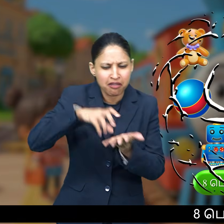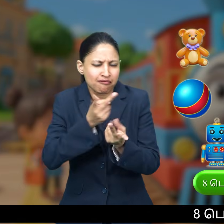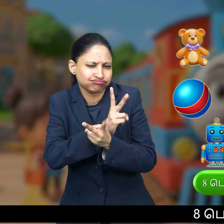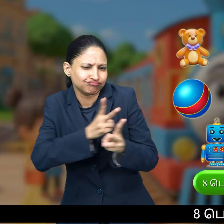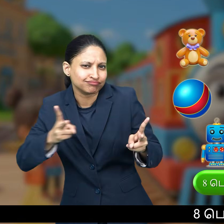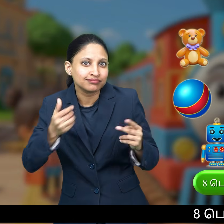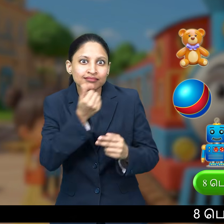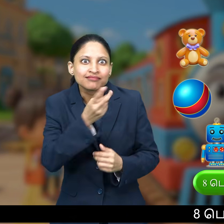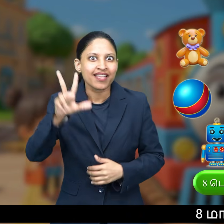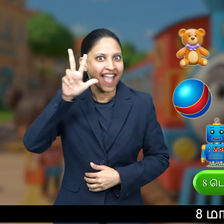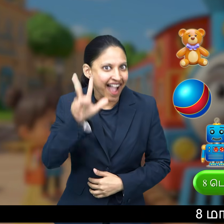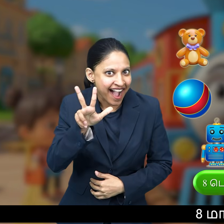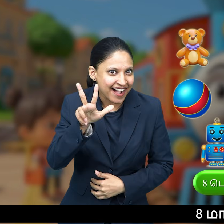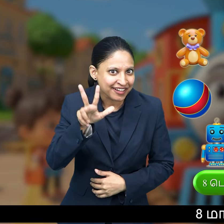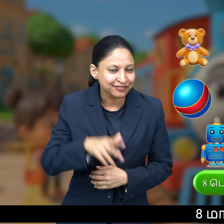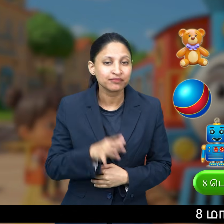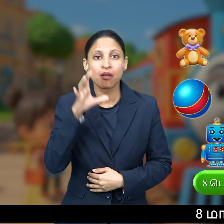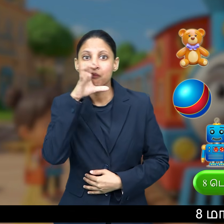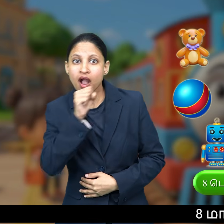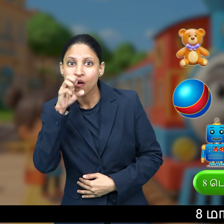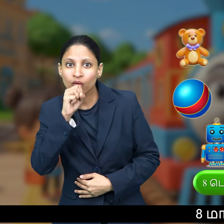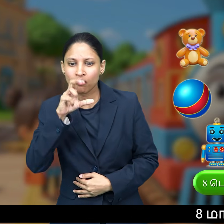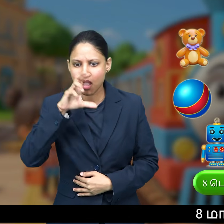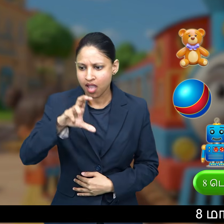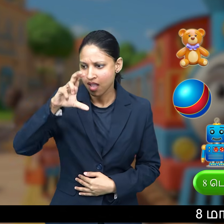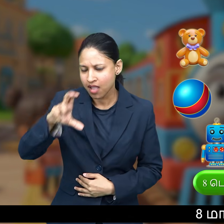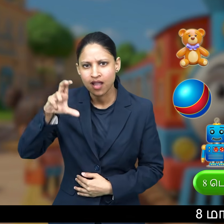8 பொம்மைகள், 8 மாம்பழங்கள்.